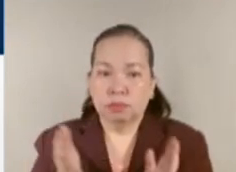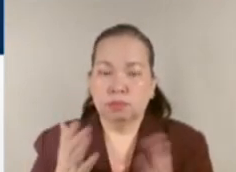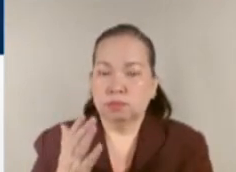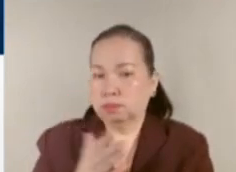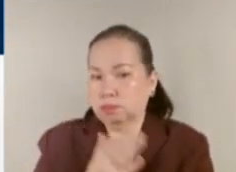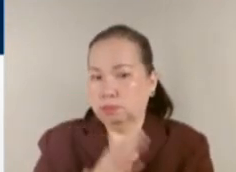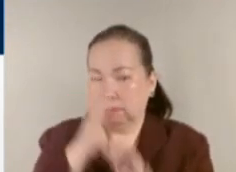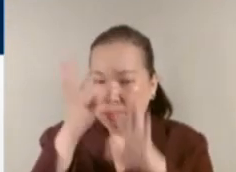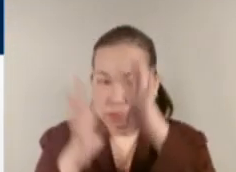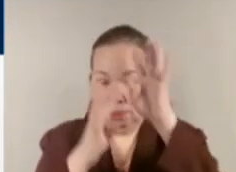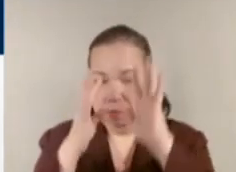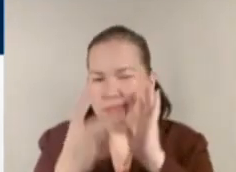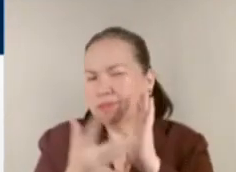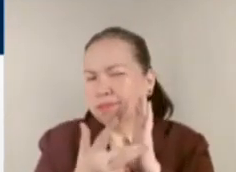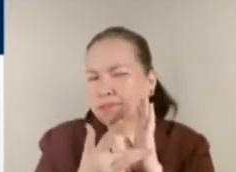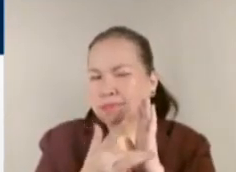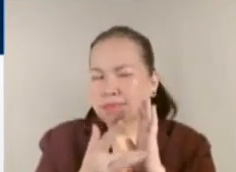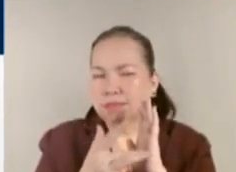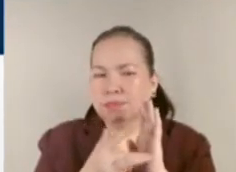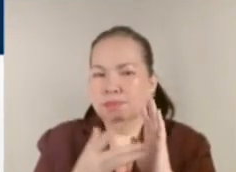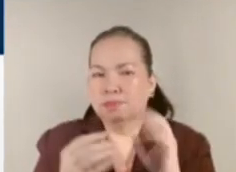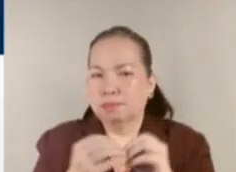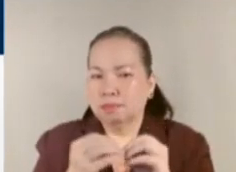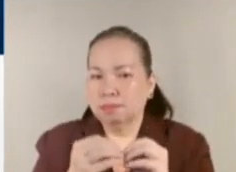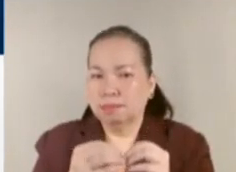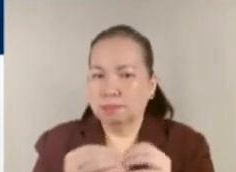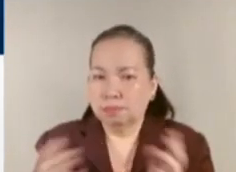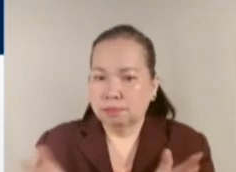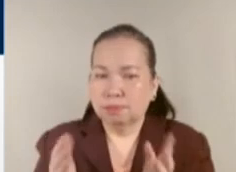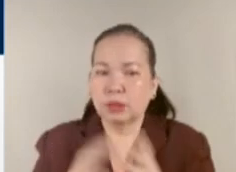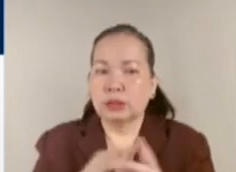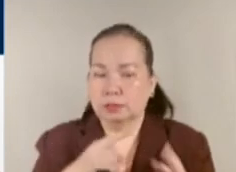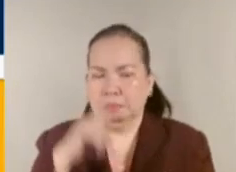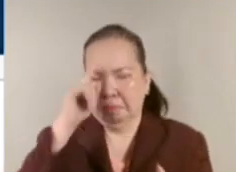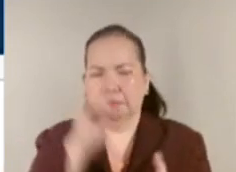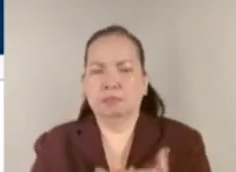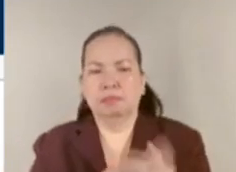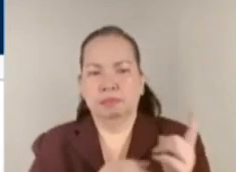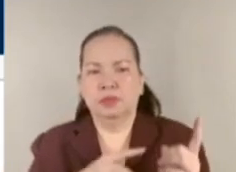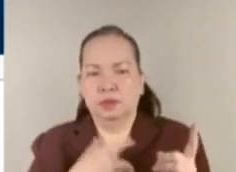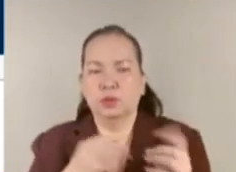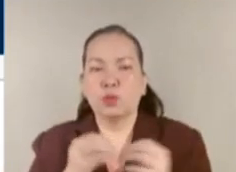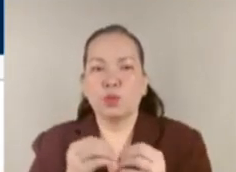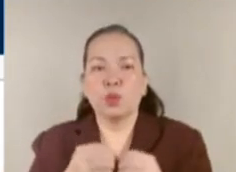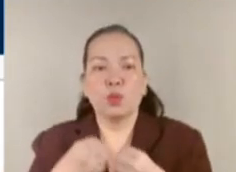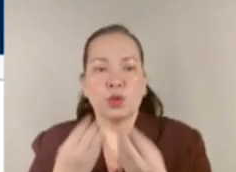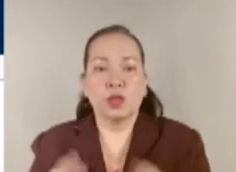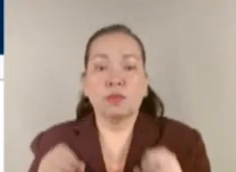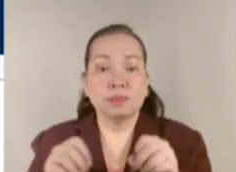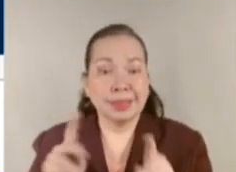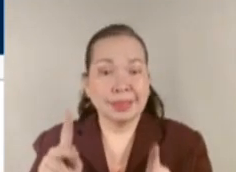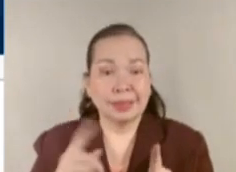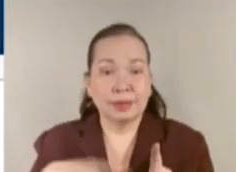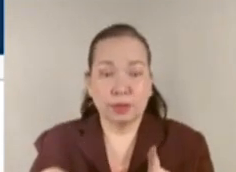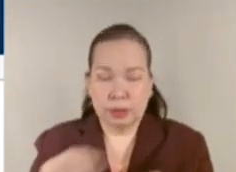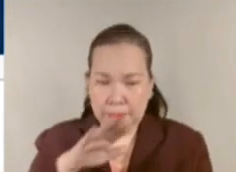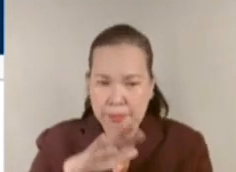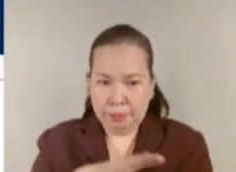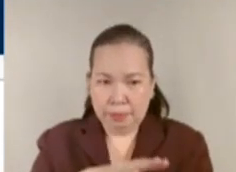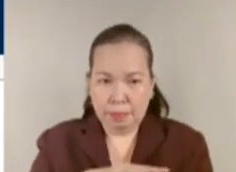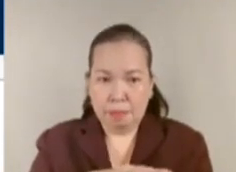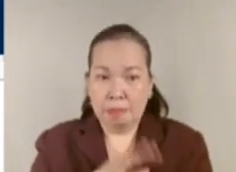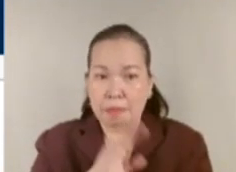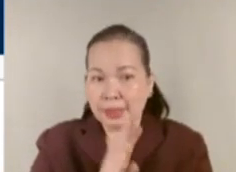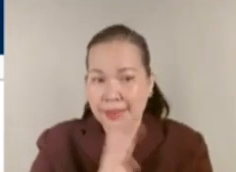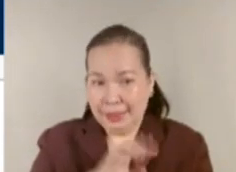digital markets, kumpiyansa ang House Leader na lalawak din ang oportunidad para sa mga lokal na negosyo at mas